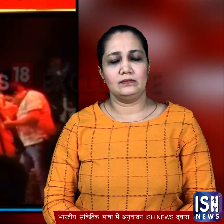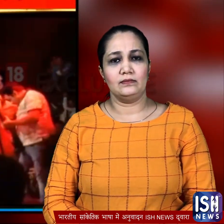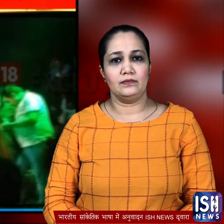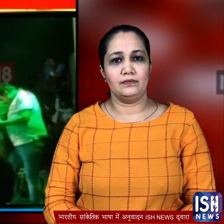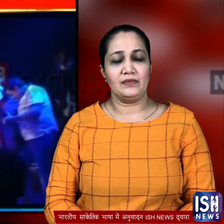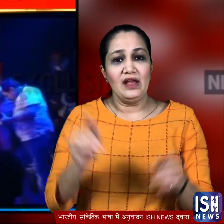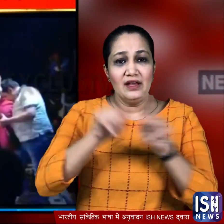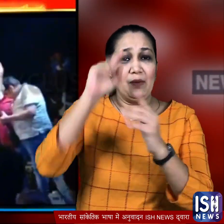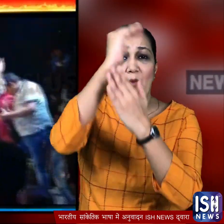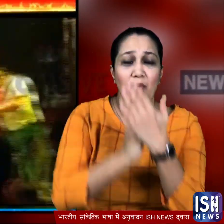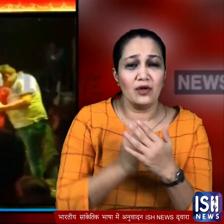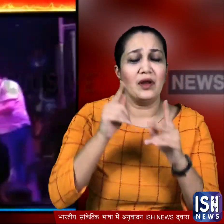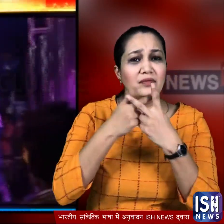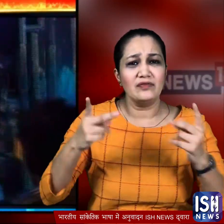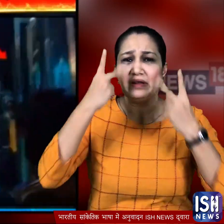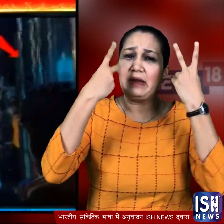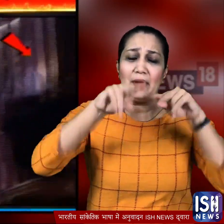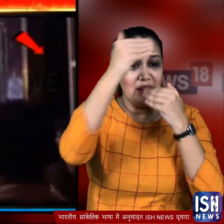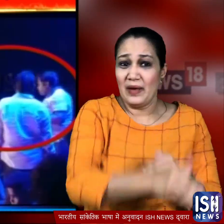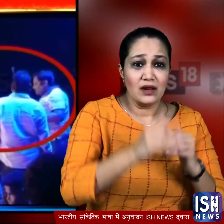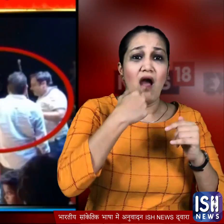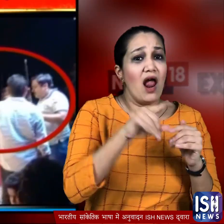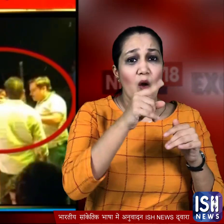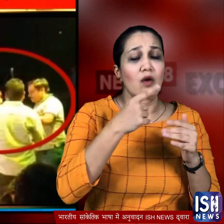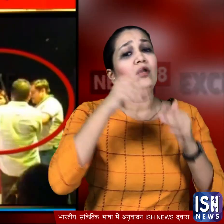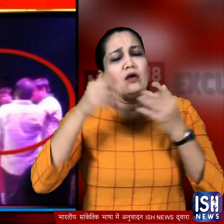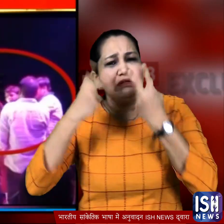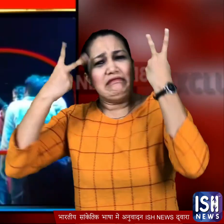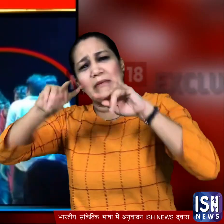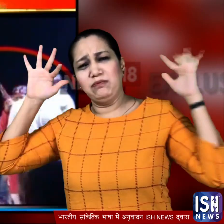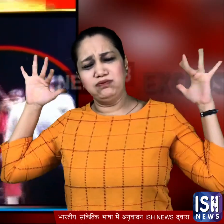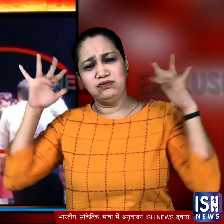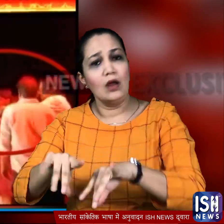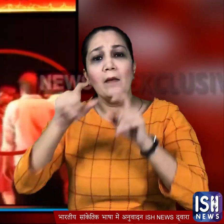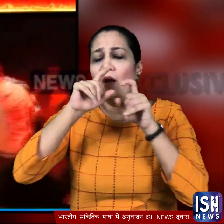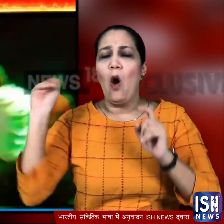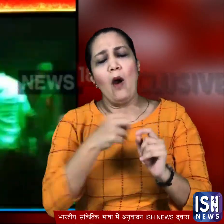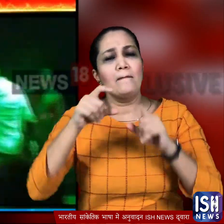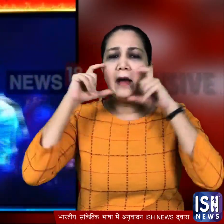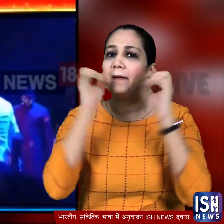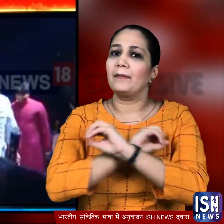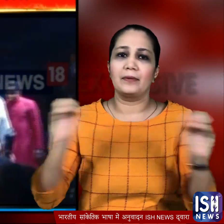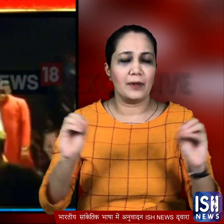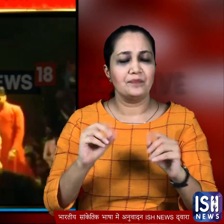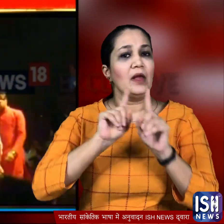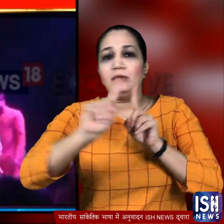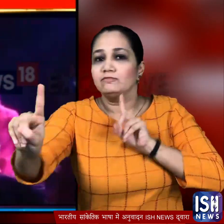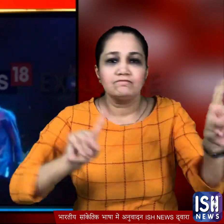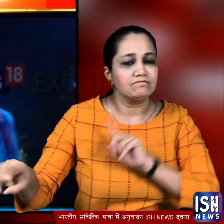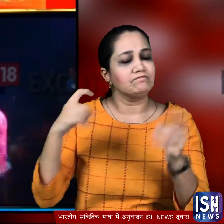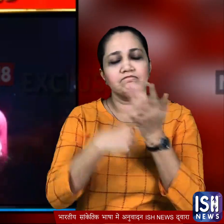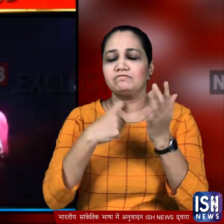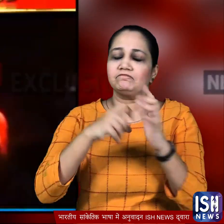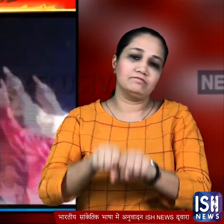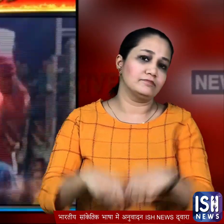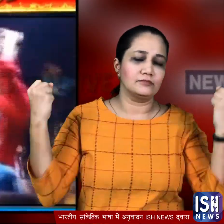इस तिलक समारोह में तय संख्या से कहीं ज्यादा लोग जुट गए, जिनमें ज्यादातर लोग बिना मास्क के ही नजर आए। वहीं सोशल डिस्टेंसिंग के नियम की भी पूरी